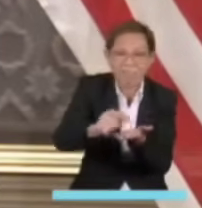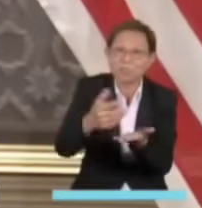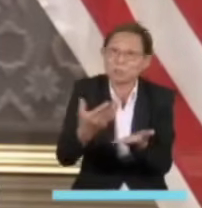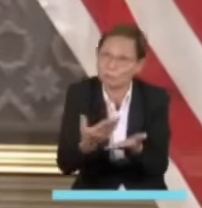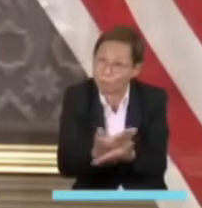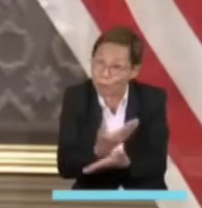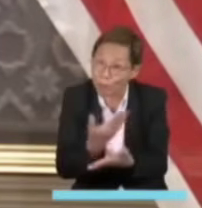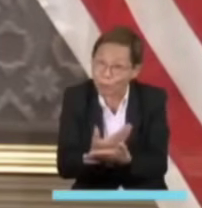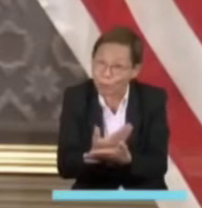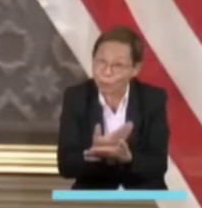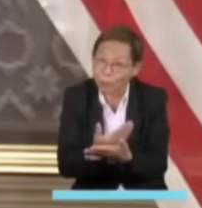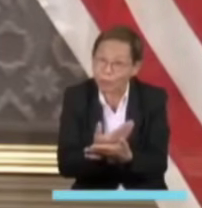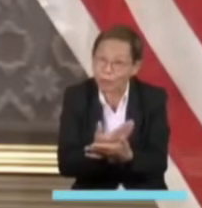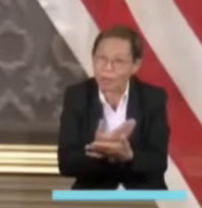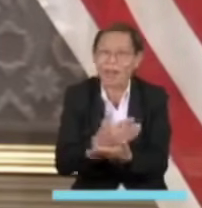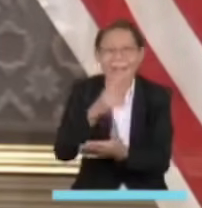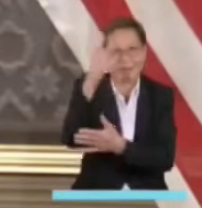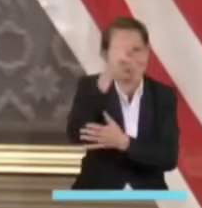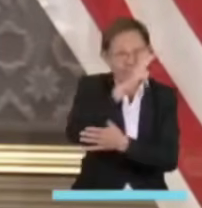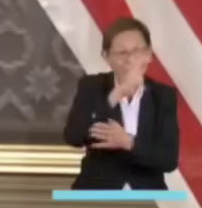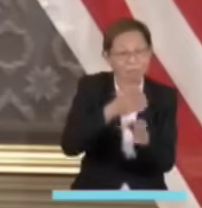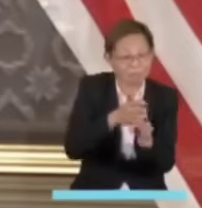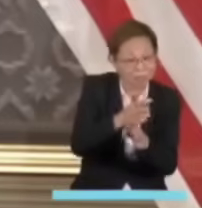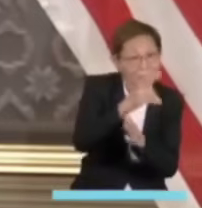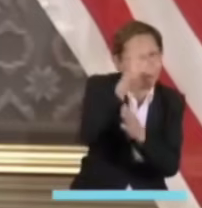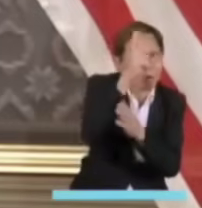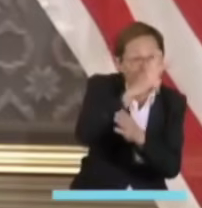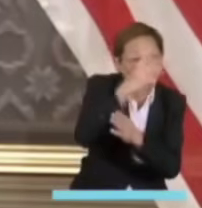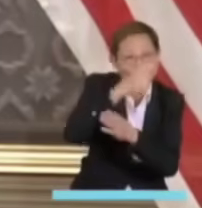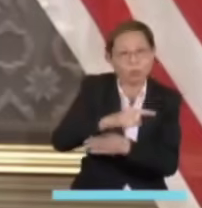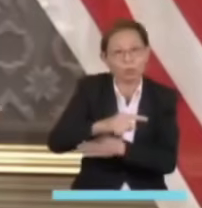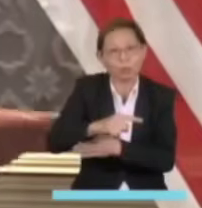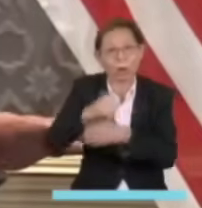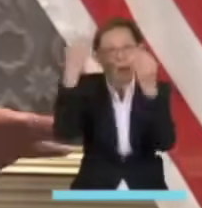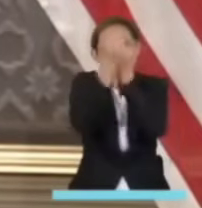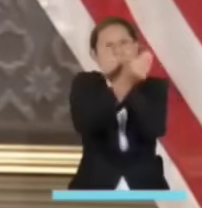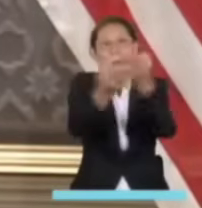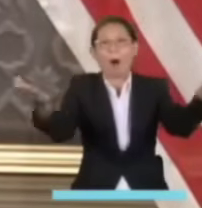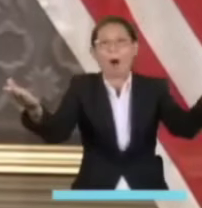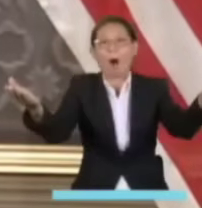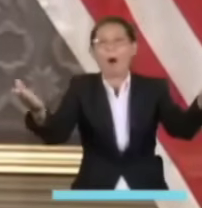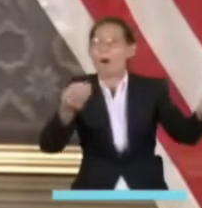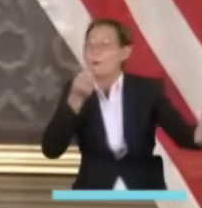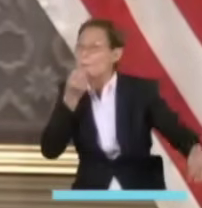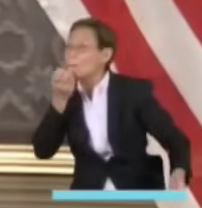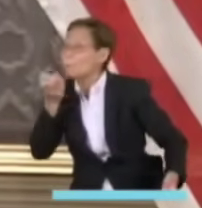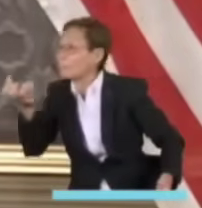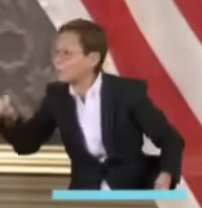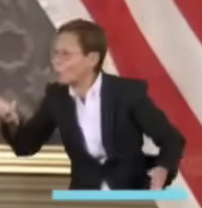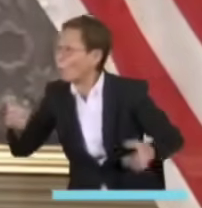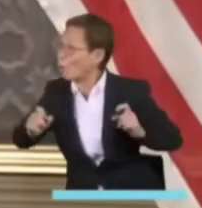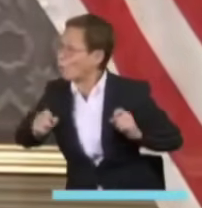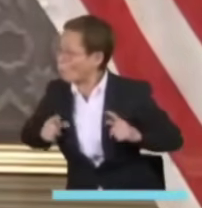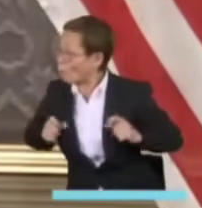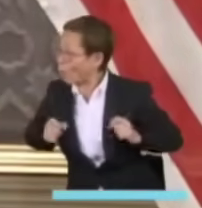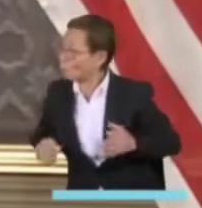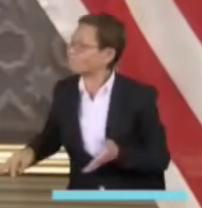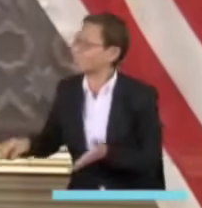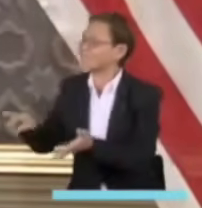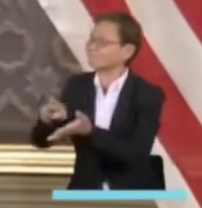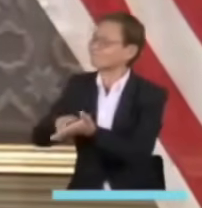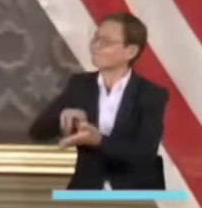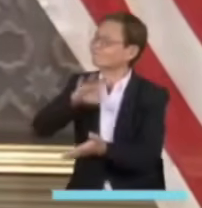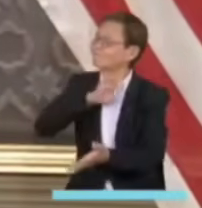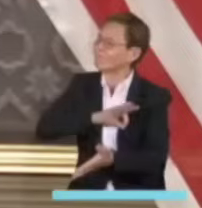baru sektor awam untuk memberi mesej jelas kepada sektor swasta supaya